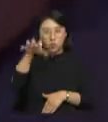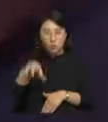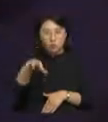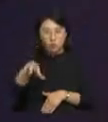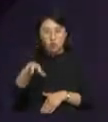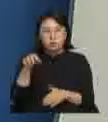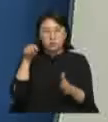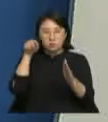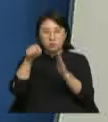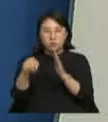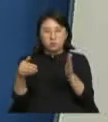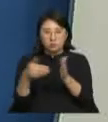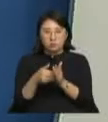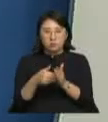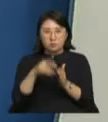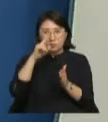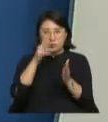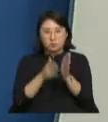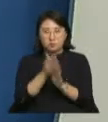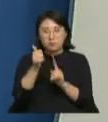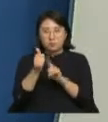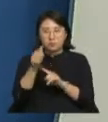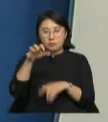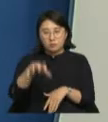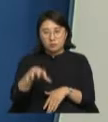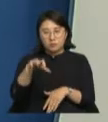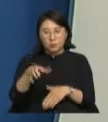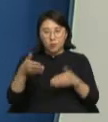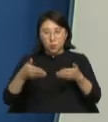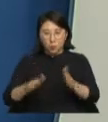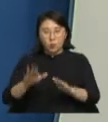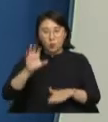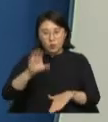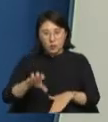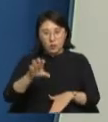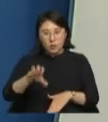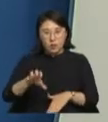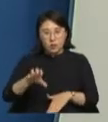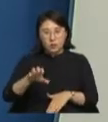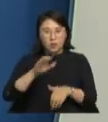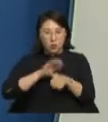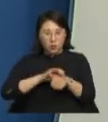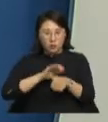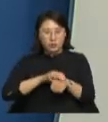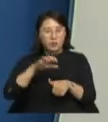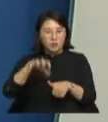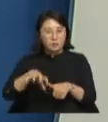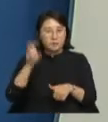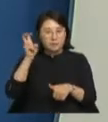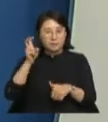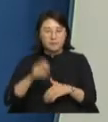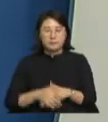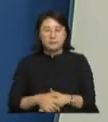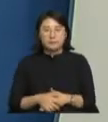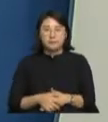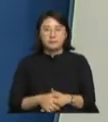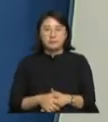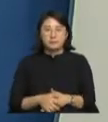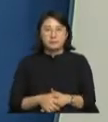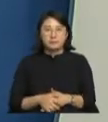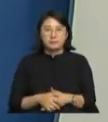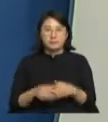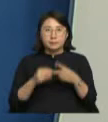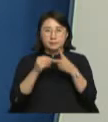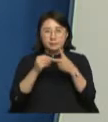향했습니다. 고 박 시장의 장지는 그의 고향인 경남 창녕의 묘소로 알려졌습니다. 두